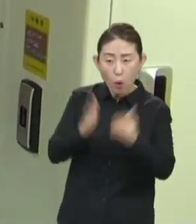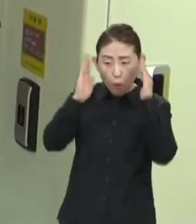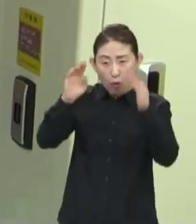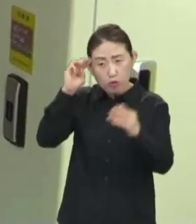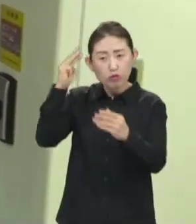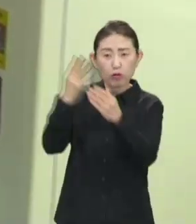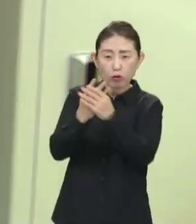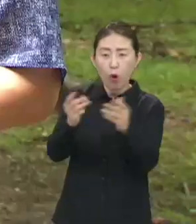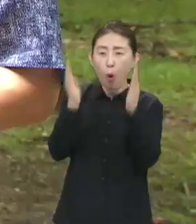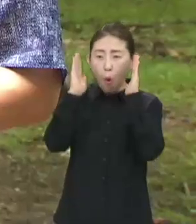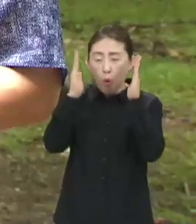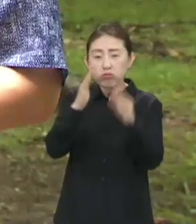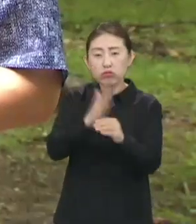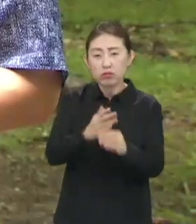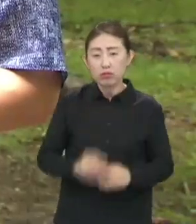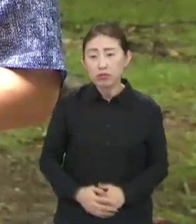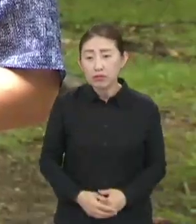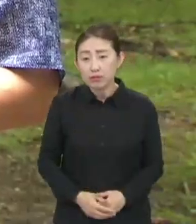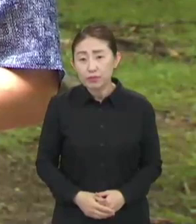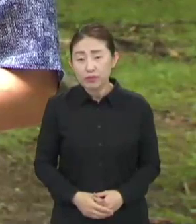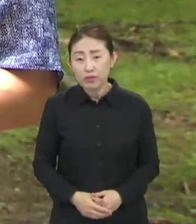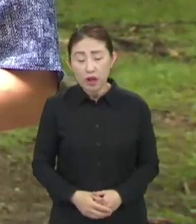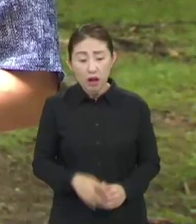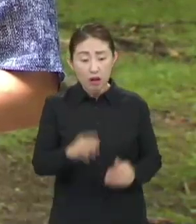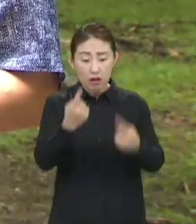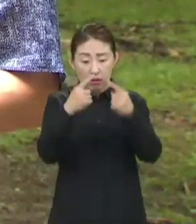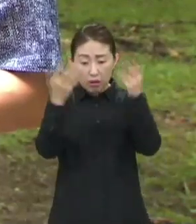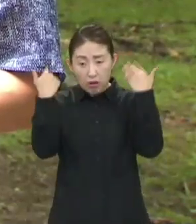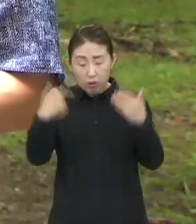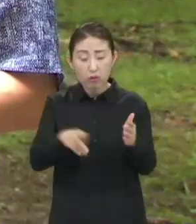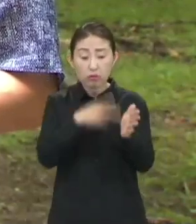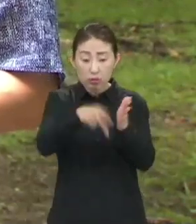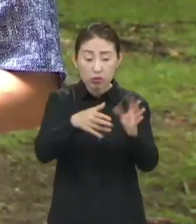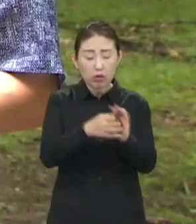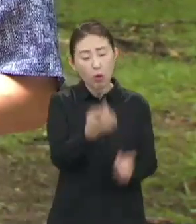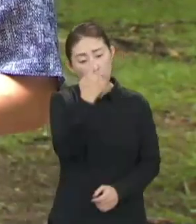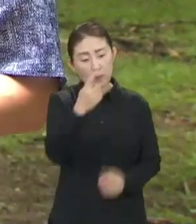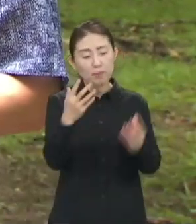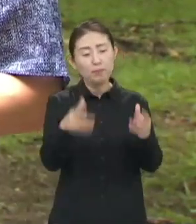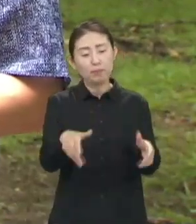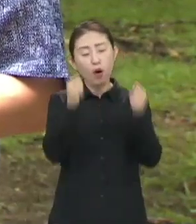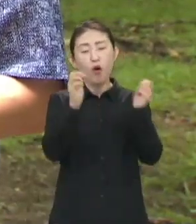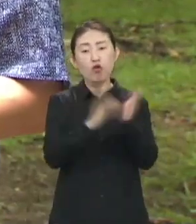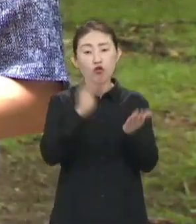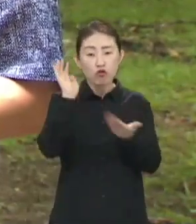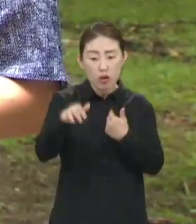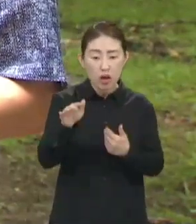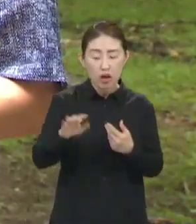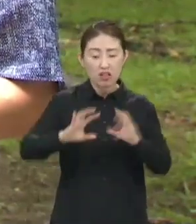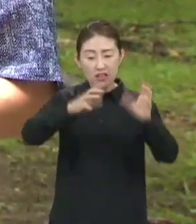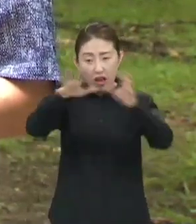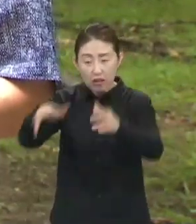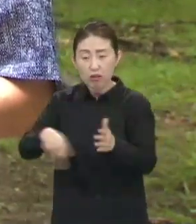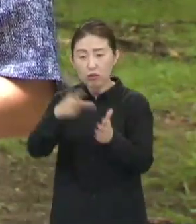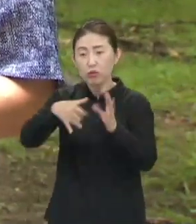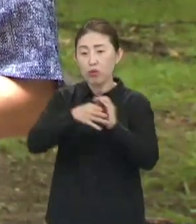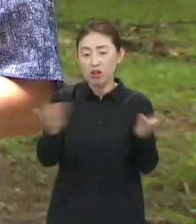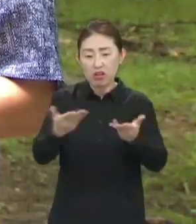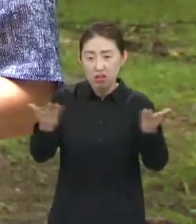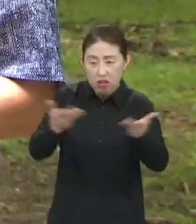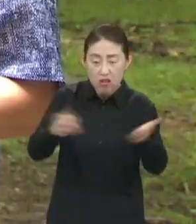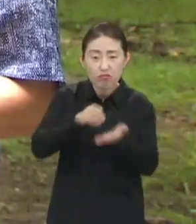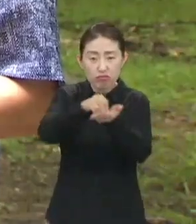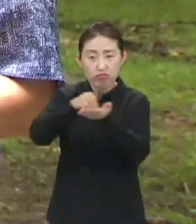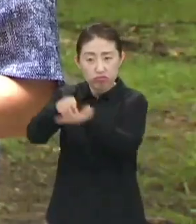있습니다. 세계 각국의 철도 인재들이 이곳에서 육성되면서 앞으로 한국 철도의 글로벌 진출에도